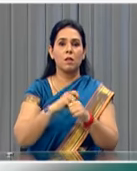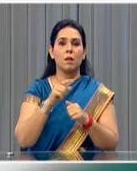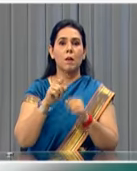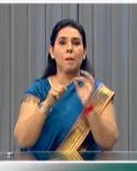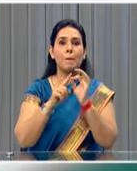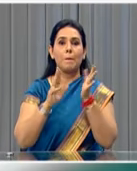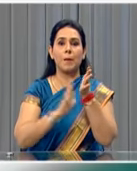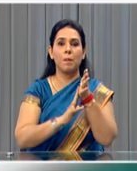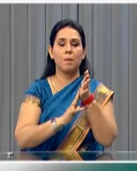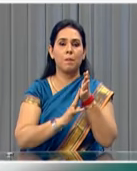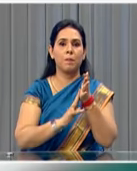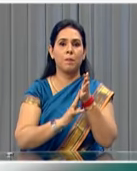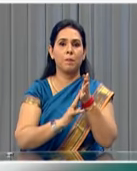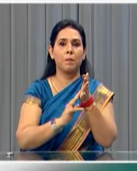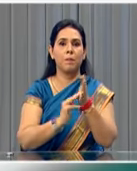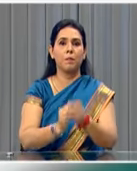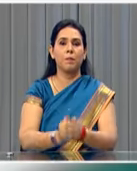प्रधानमंत्री